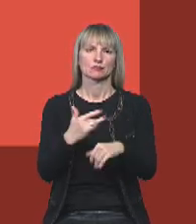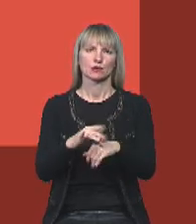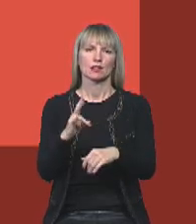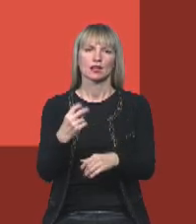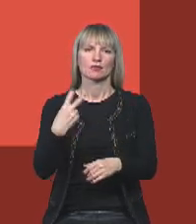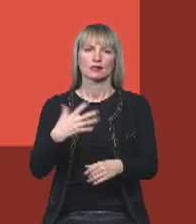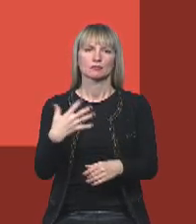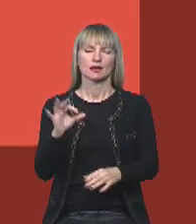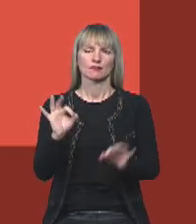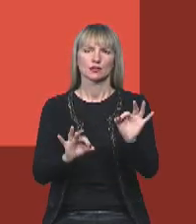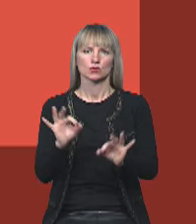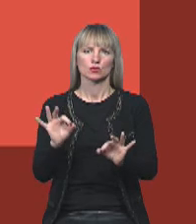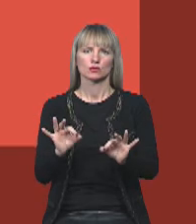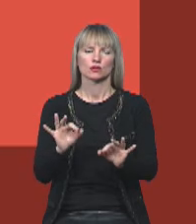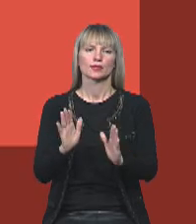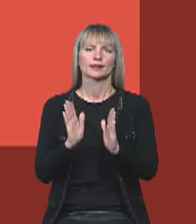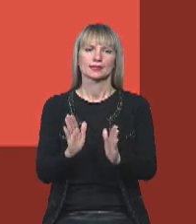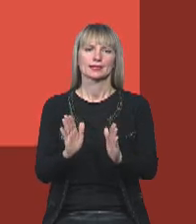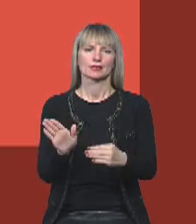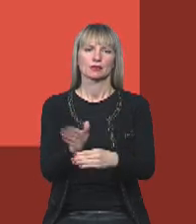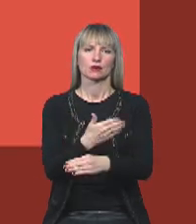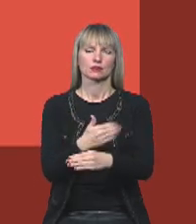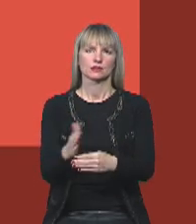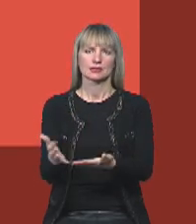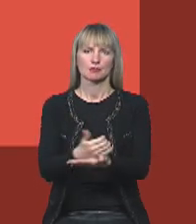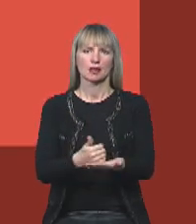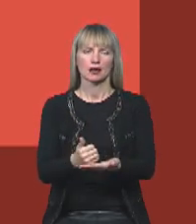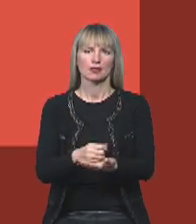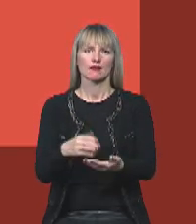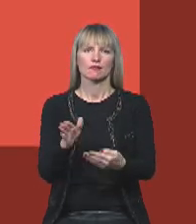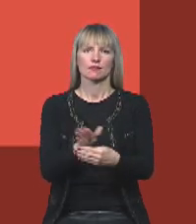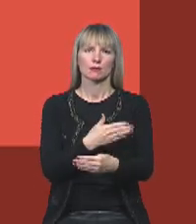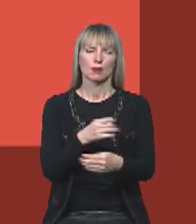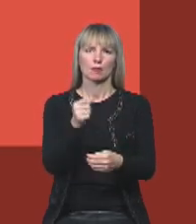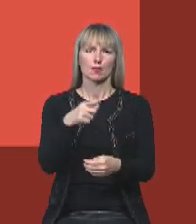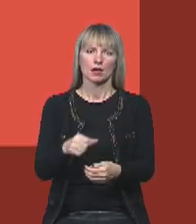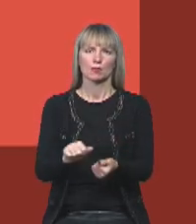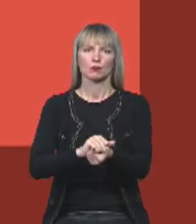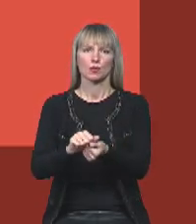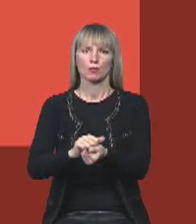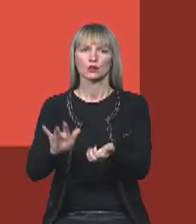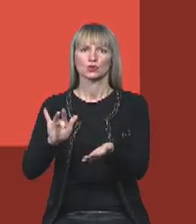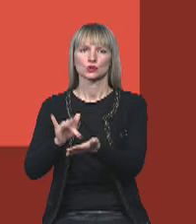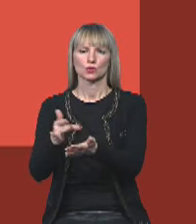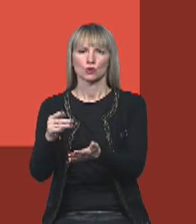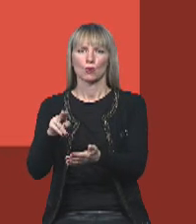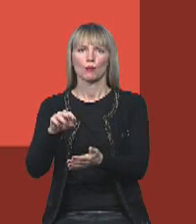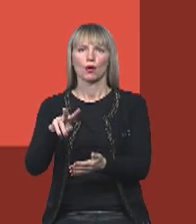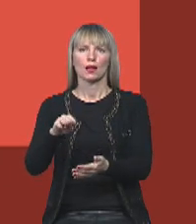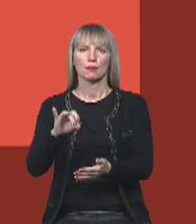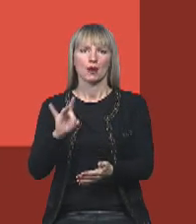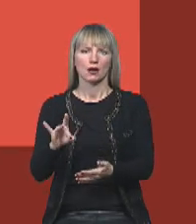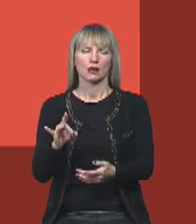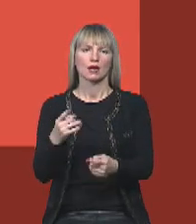на 25% тільки роздільним збиранням, відбираючи ПЕТ-пляшку, папір, скло, полімер. Це